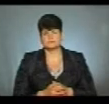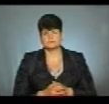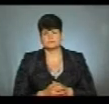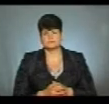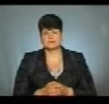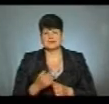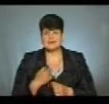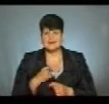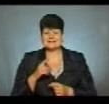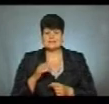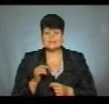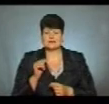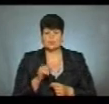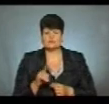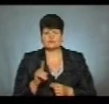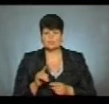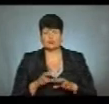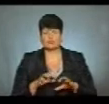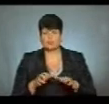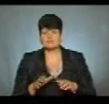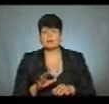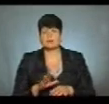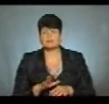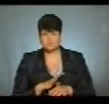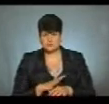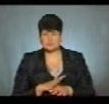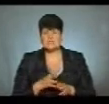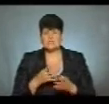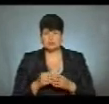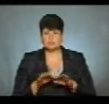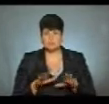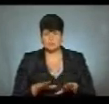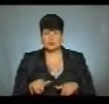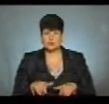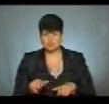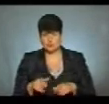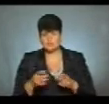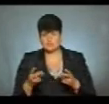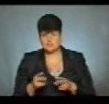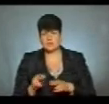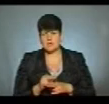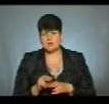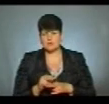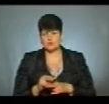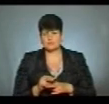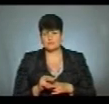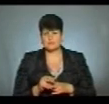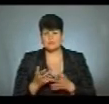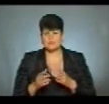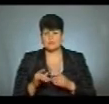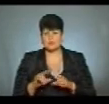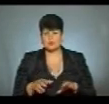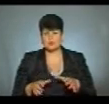Я за те, щоб бруківка була на своєму місці. Дорогу, звичайно, що треба ремонтувати, але